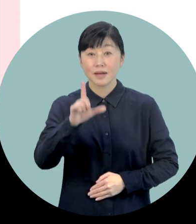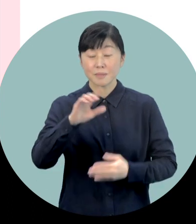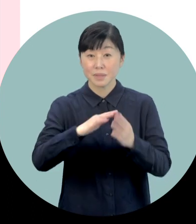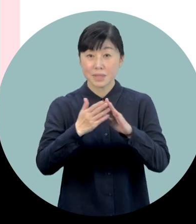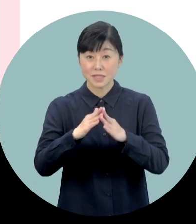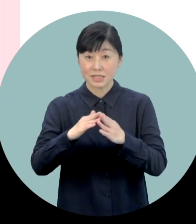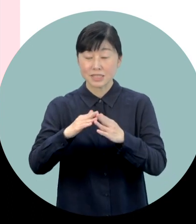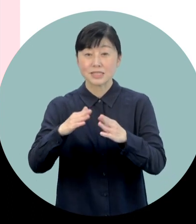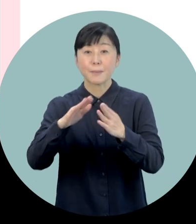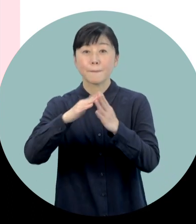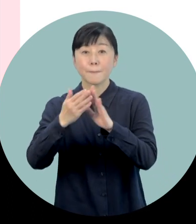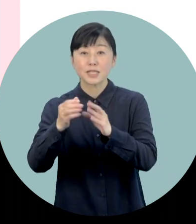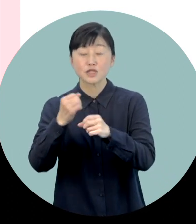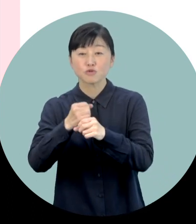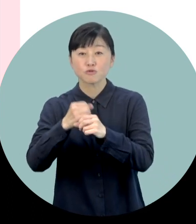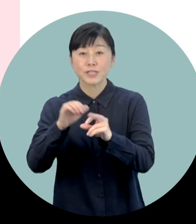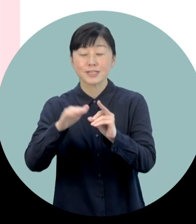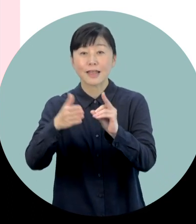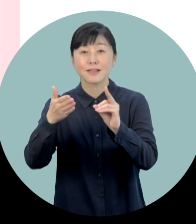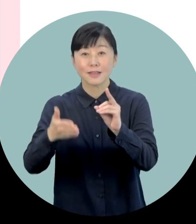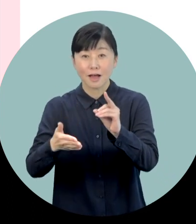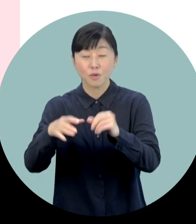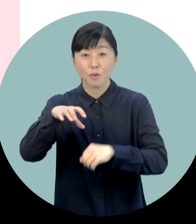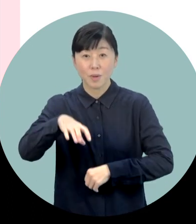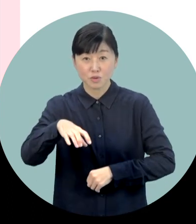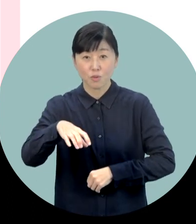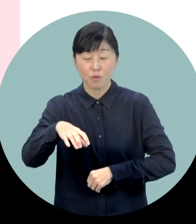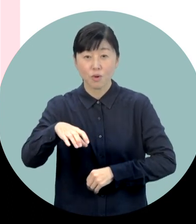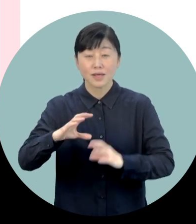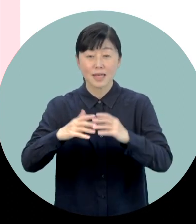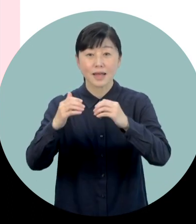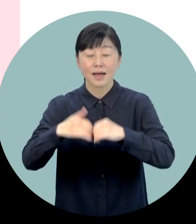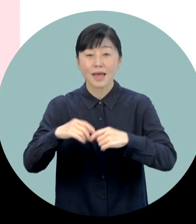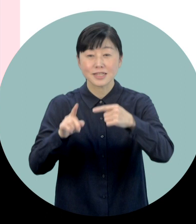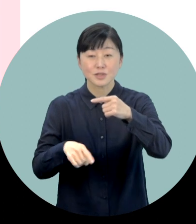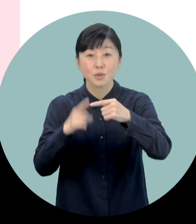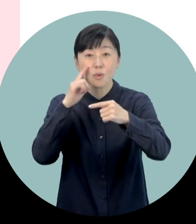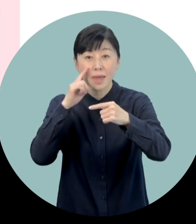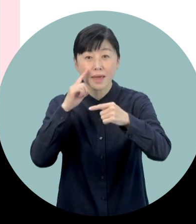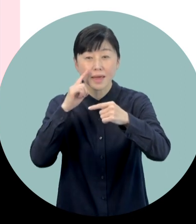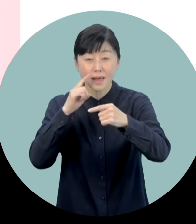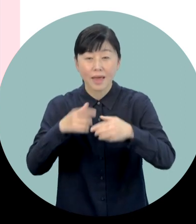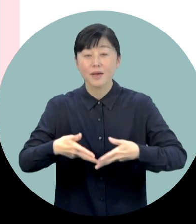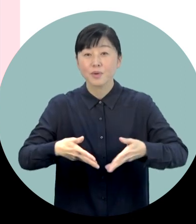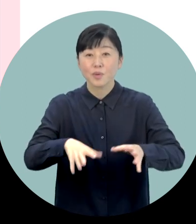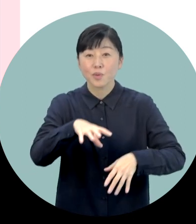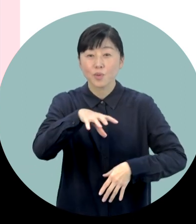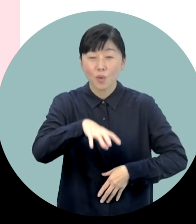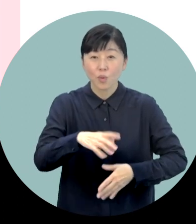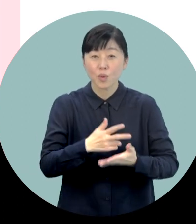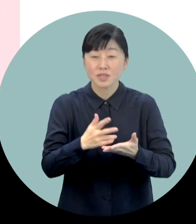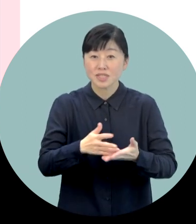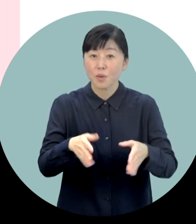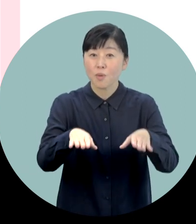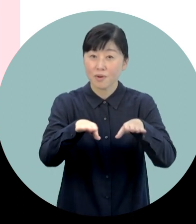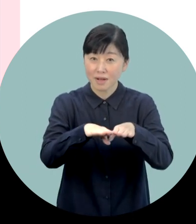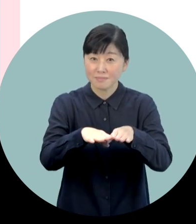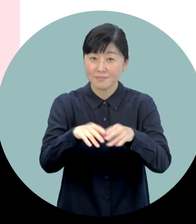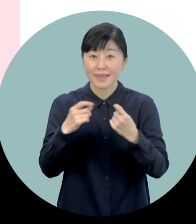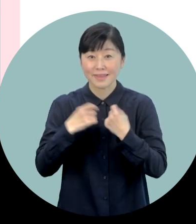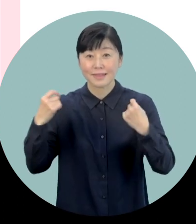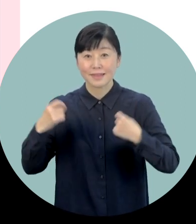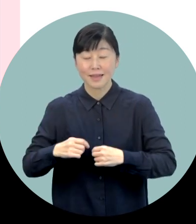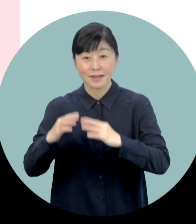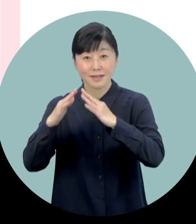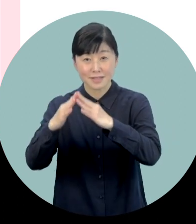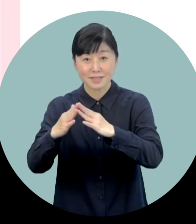上町まちづくりセンターの場所は世田谷1丁目郷土資料館世田谷代官屋敷の